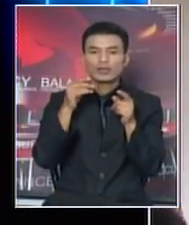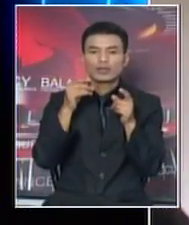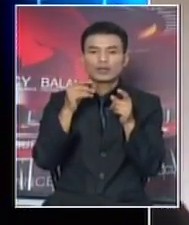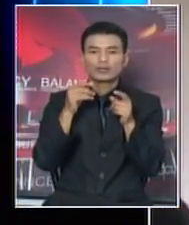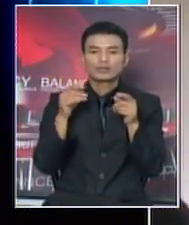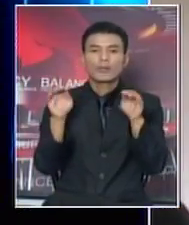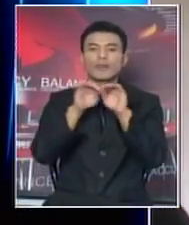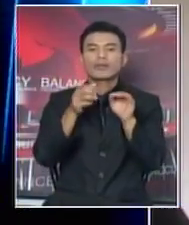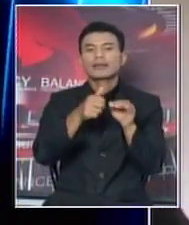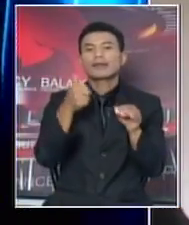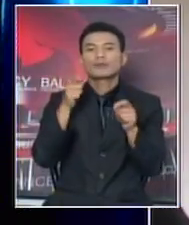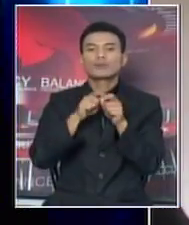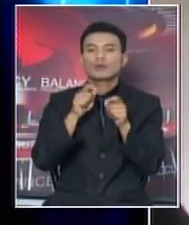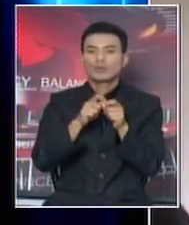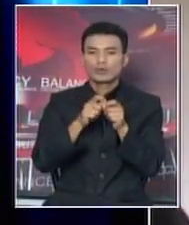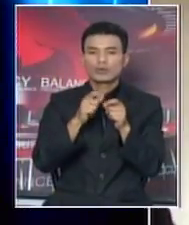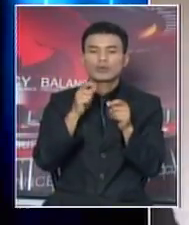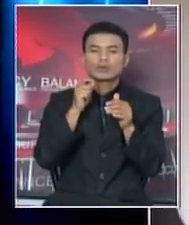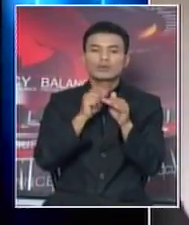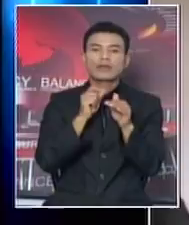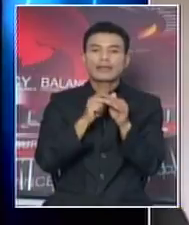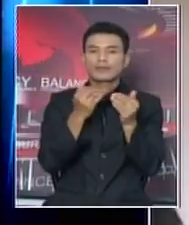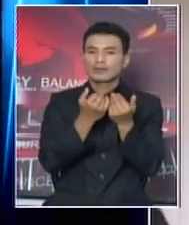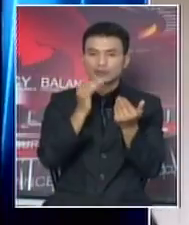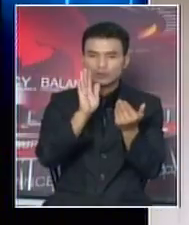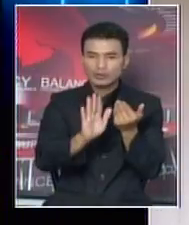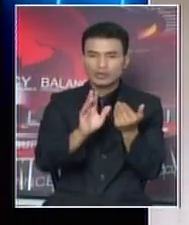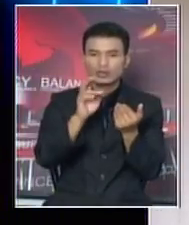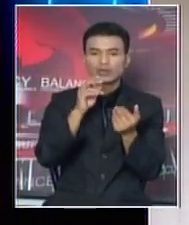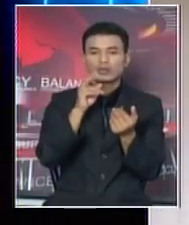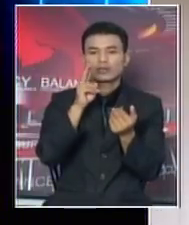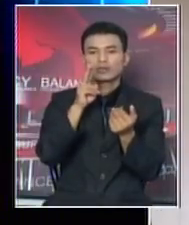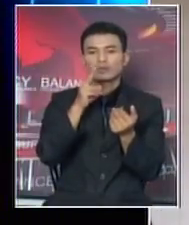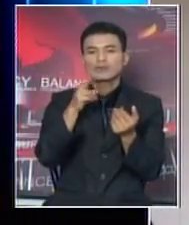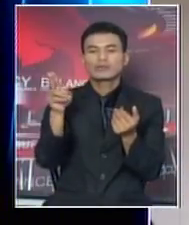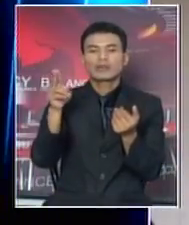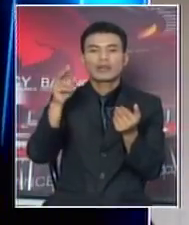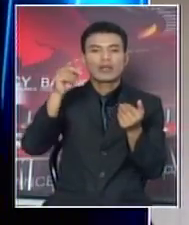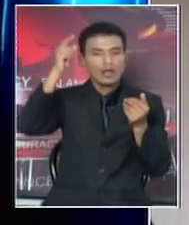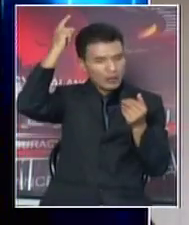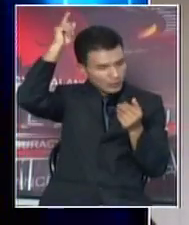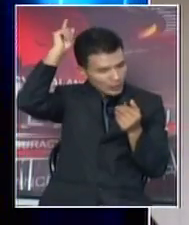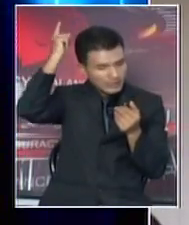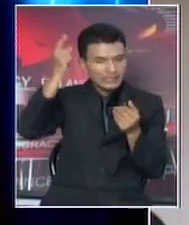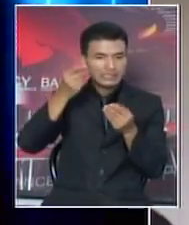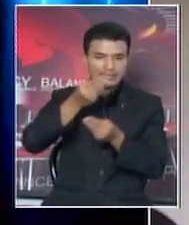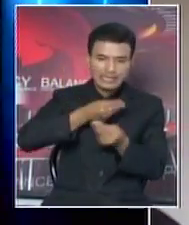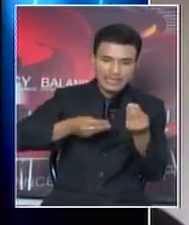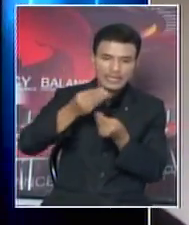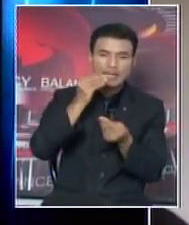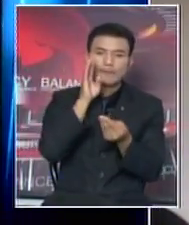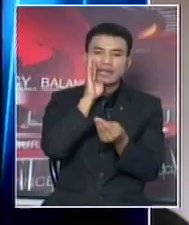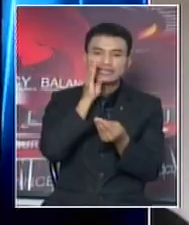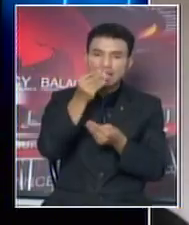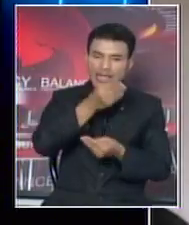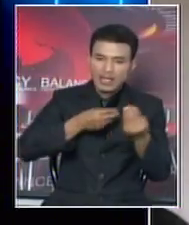भगिनी सम्बन्ध स्थापना गर्ने प्रस्ताव तयार गरी पेश गरिसक्यो र दुईजनाको कल्चरल एक्सचेन्जदेखि लिएर भाषाको हामीले चाहेको चाहिँ